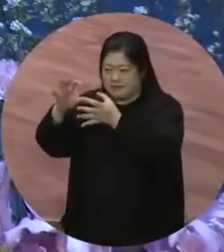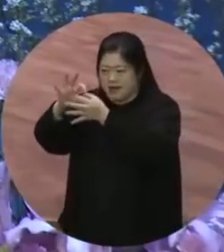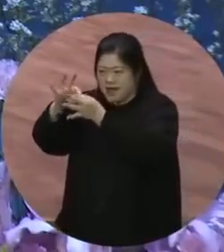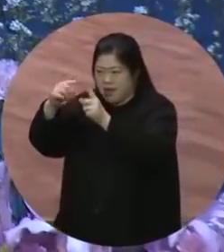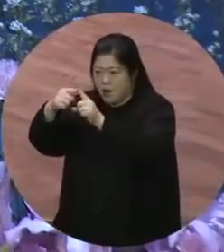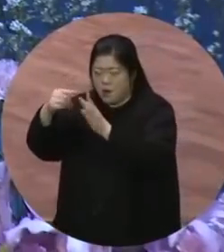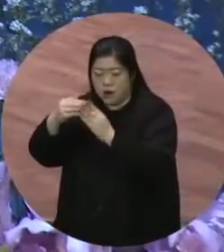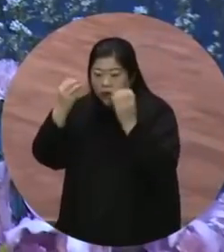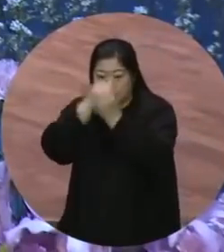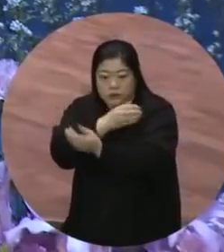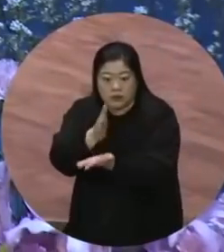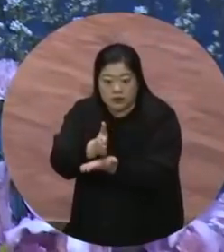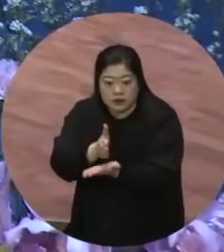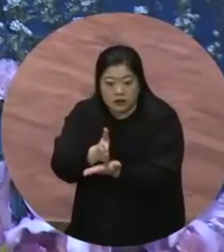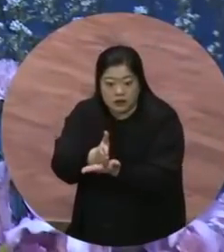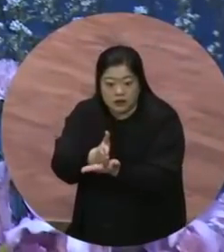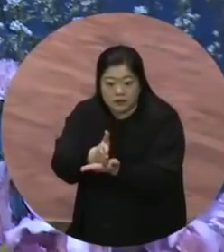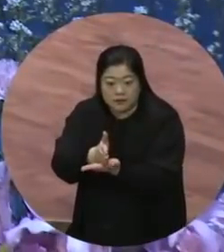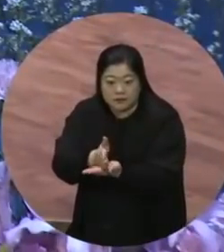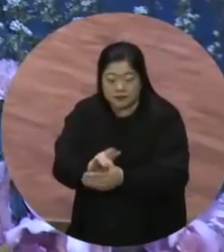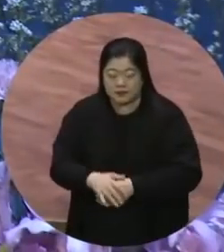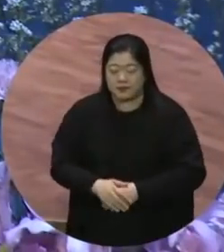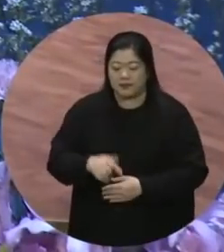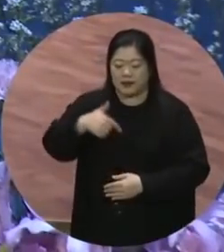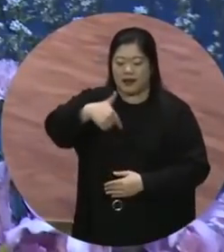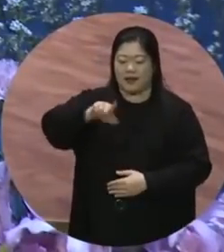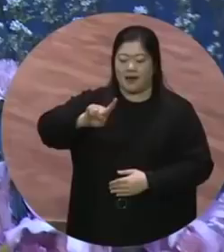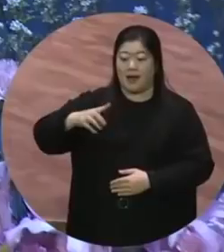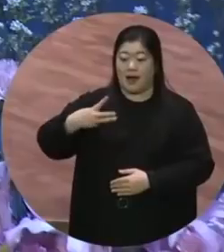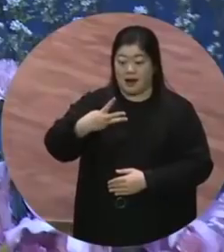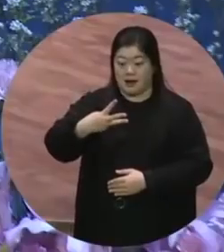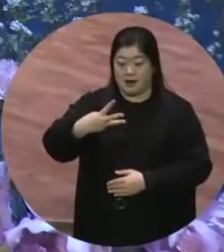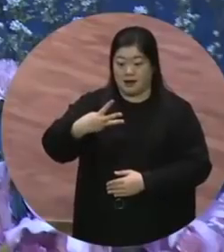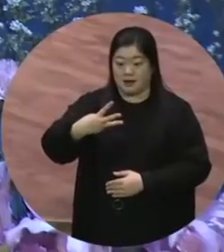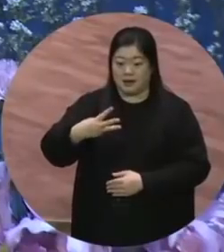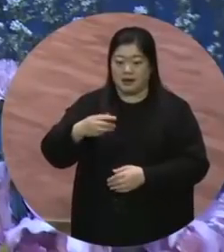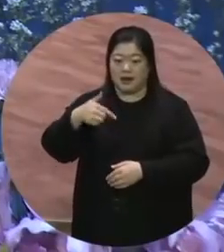사도 바울은 갈라디아 1장 8절에 이렇게 선포합니다.